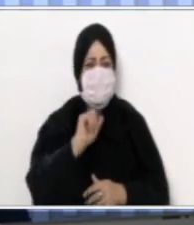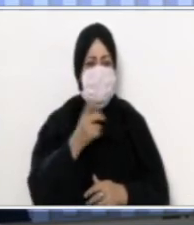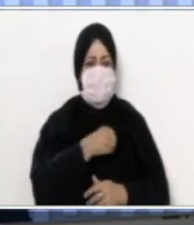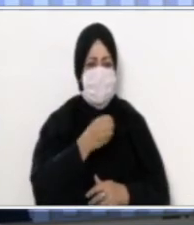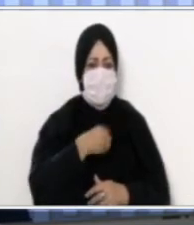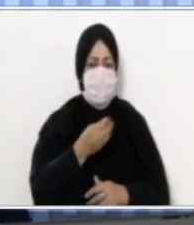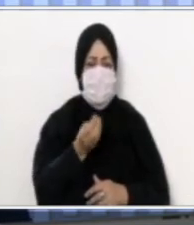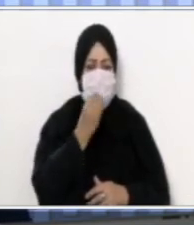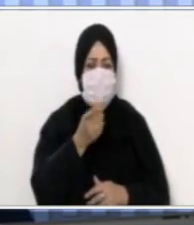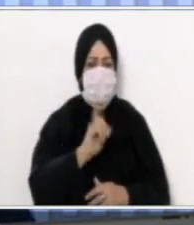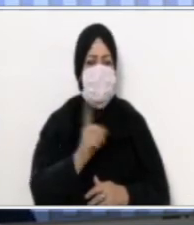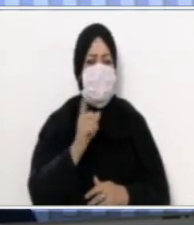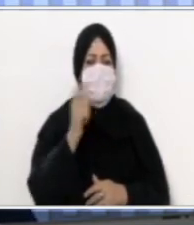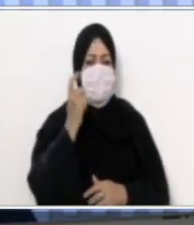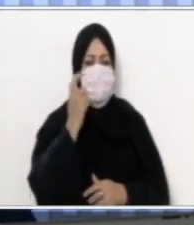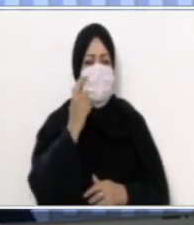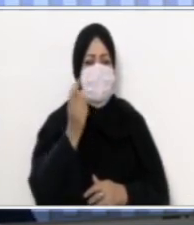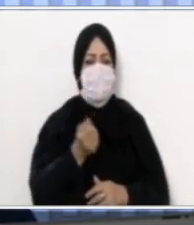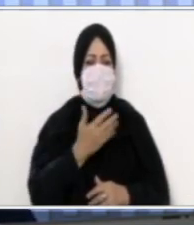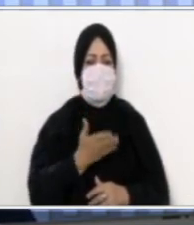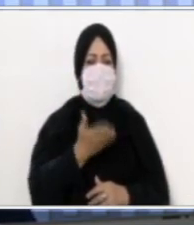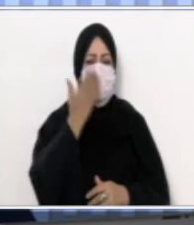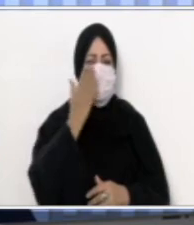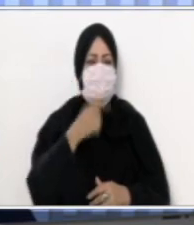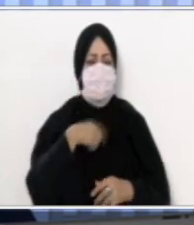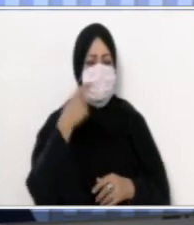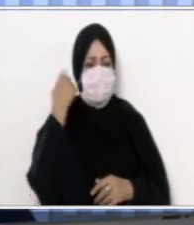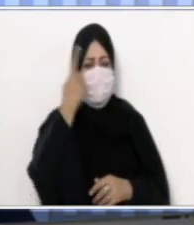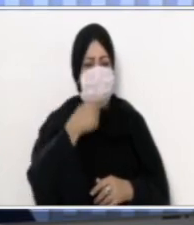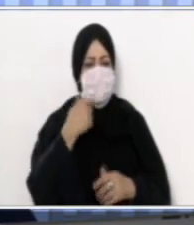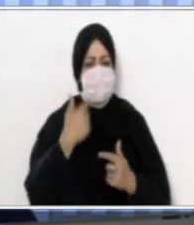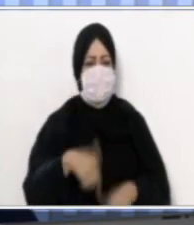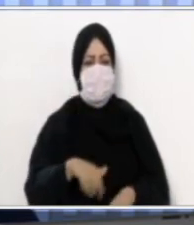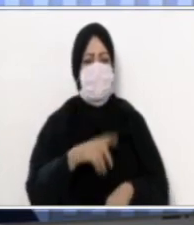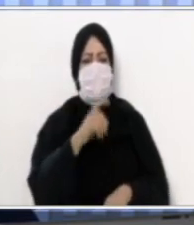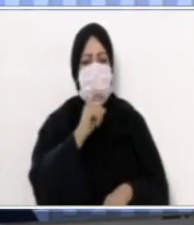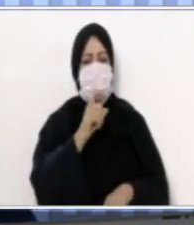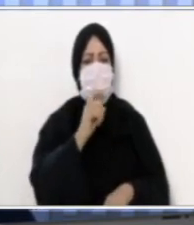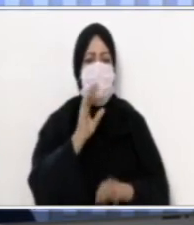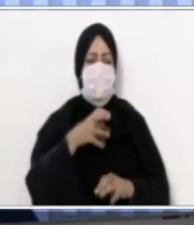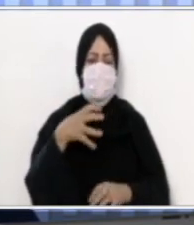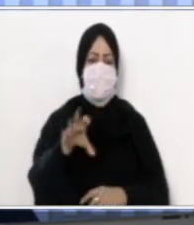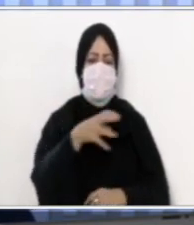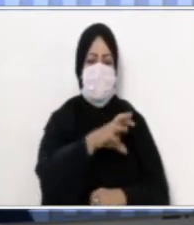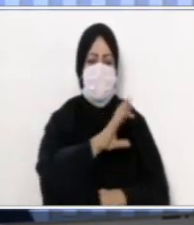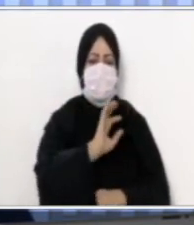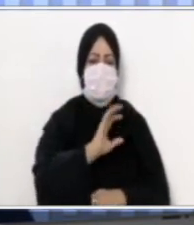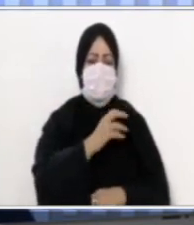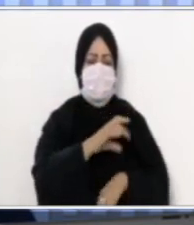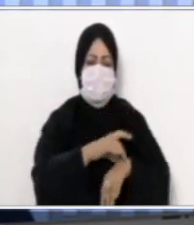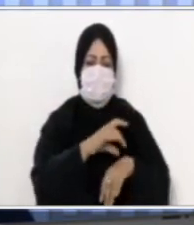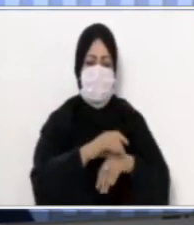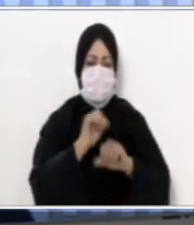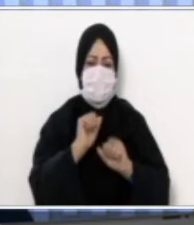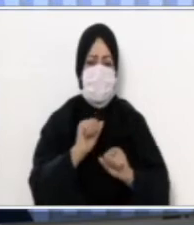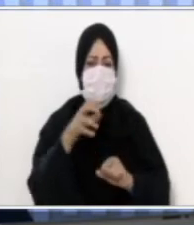يعني الدكتور المتخصص، سكر يختلف من شخص لآخر، ثم قوة التحمل عند شخص تختلف أيضا من